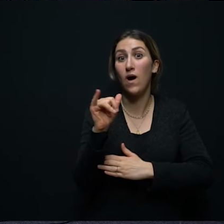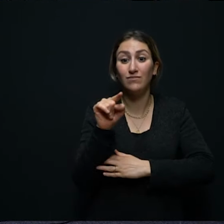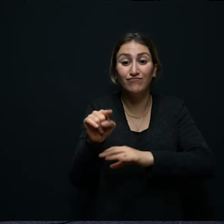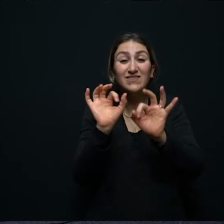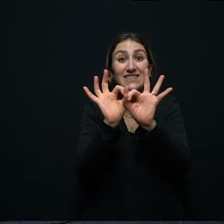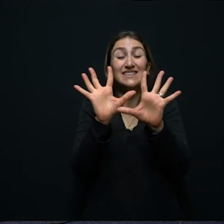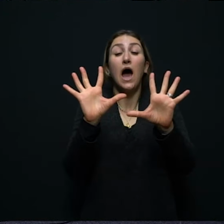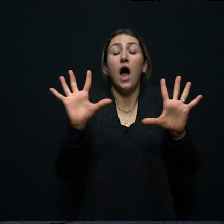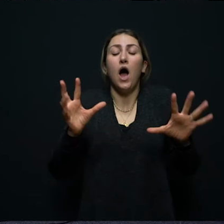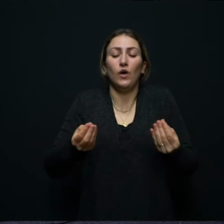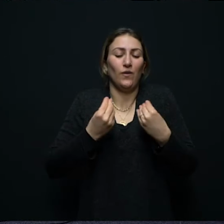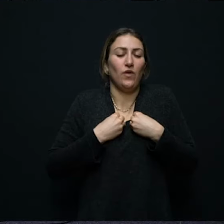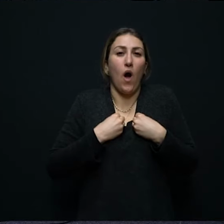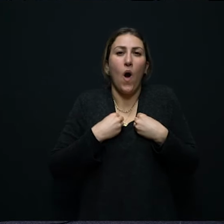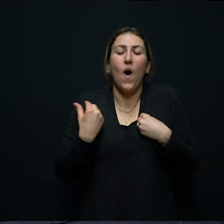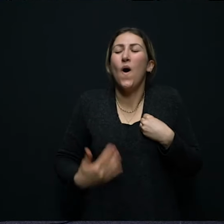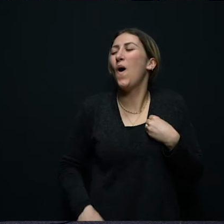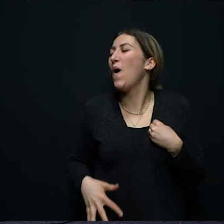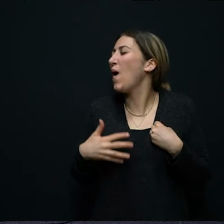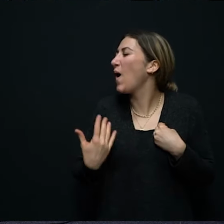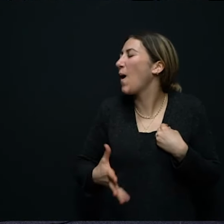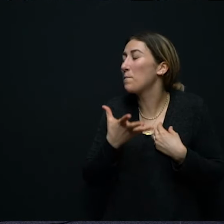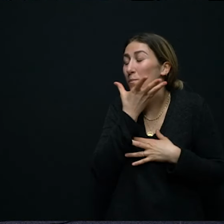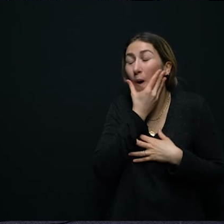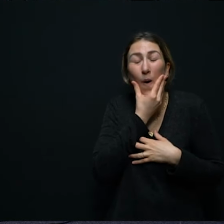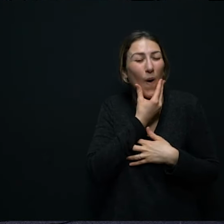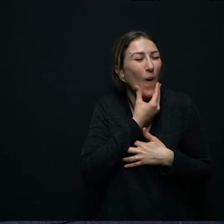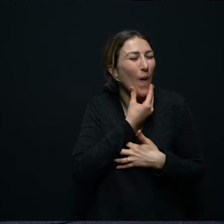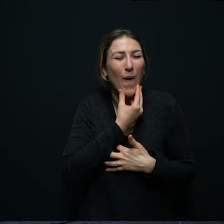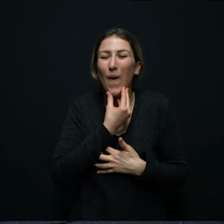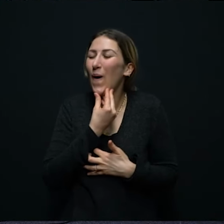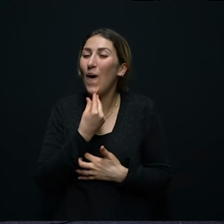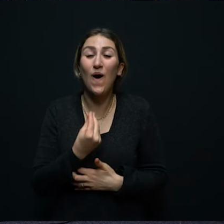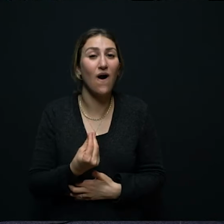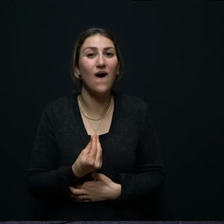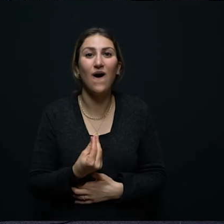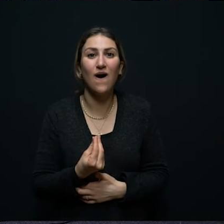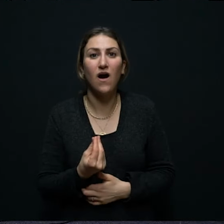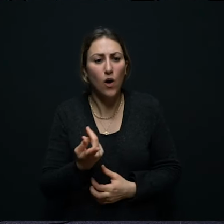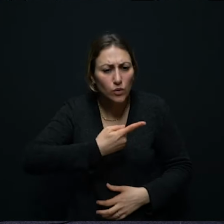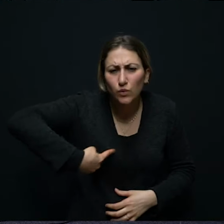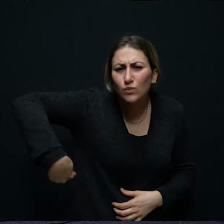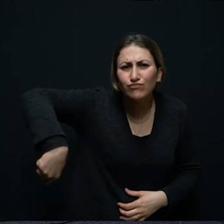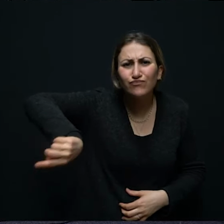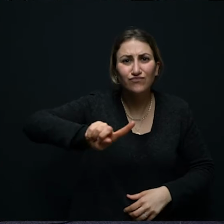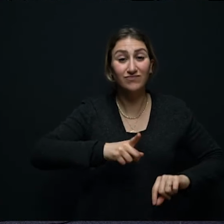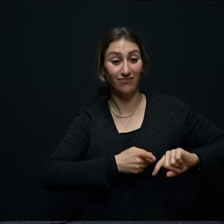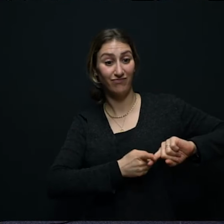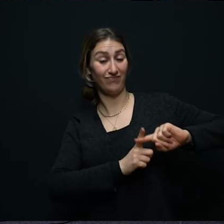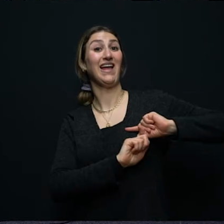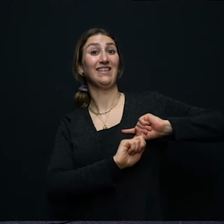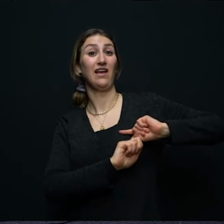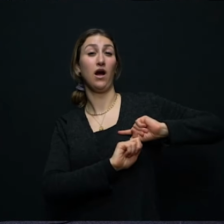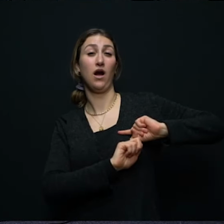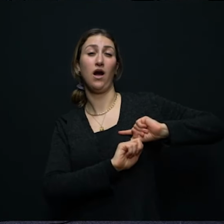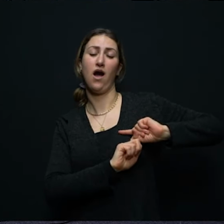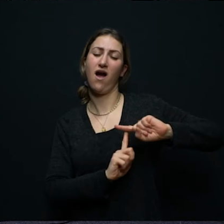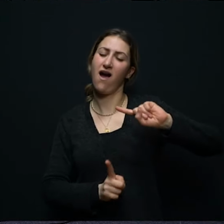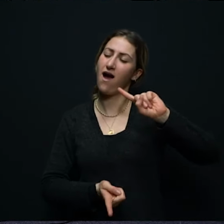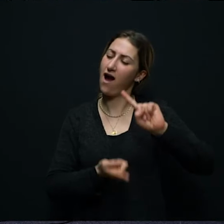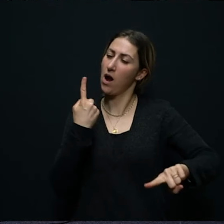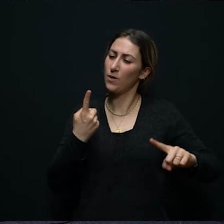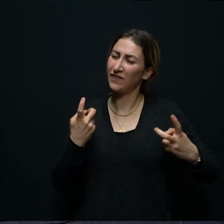c'est quelque chose de beau c'est quelque chose que le chrétien est invité à chérir à